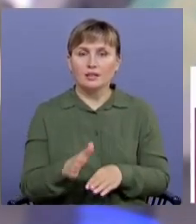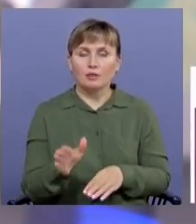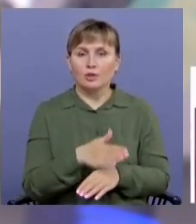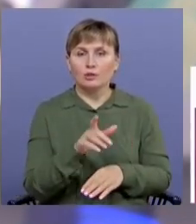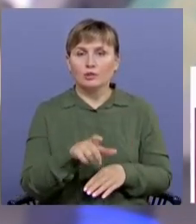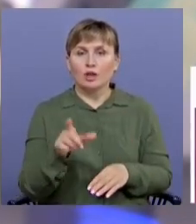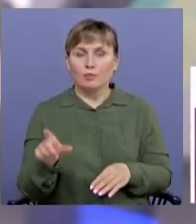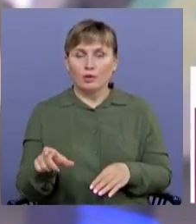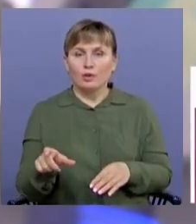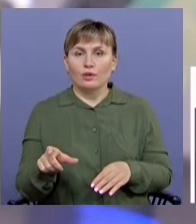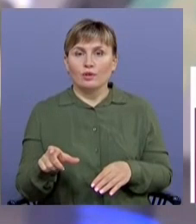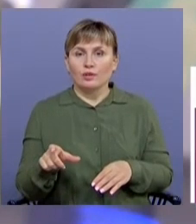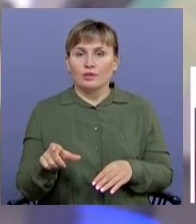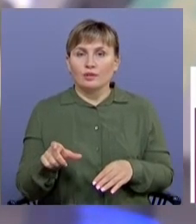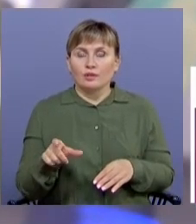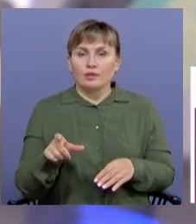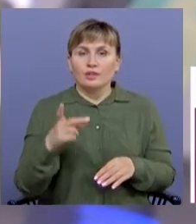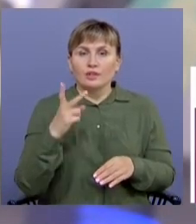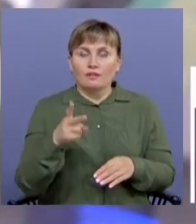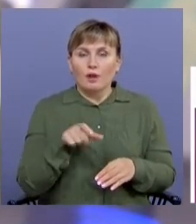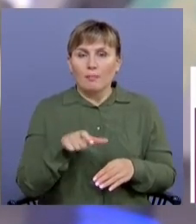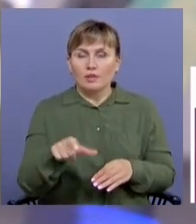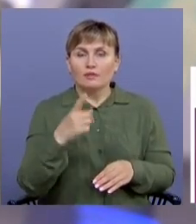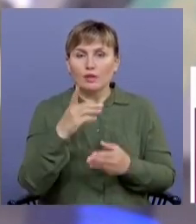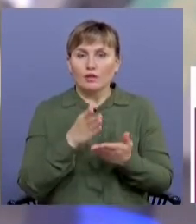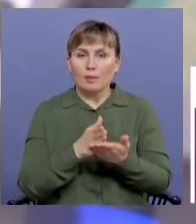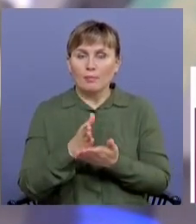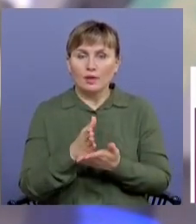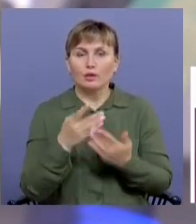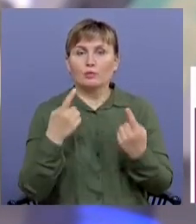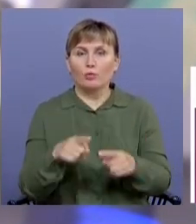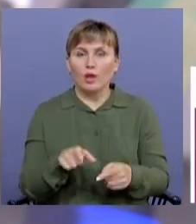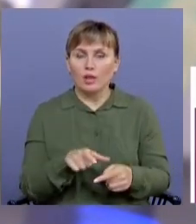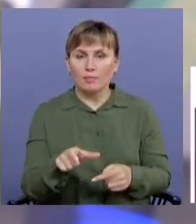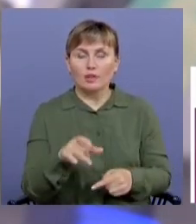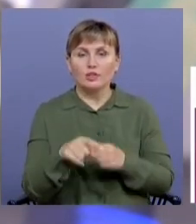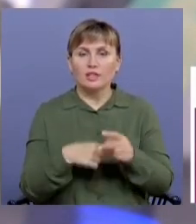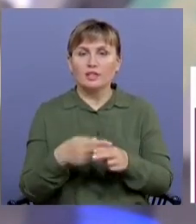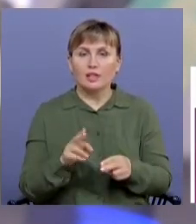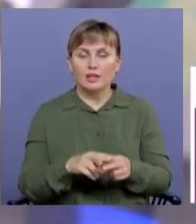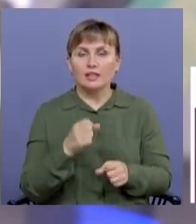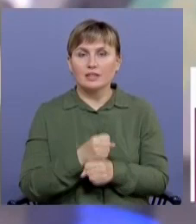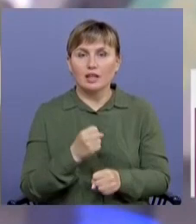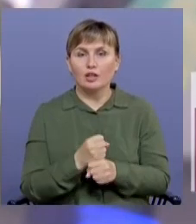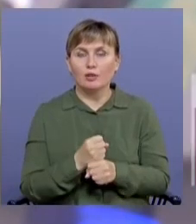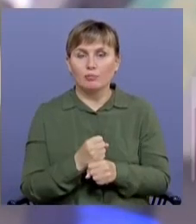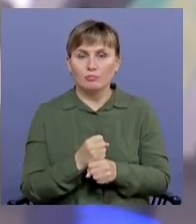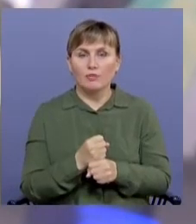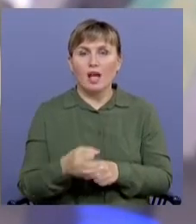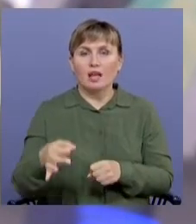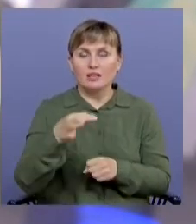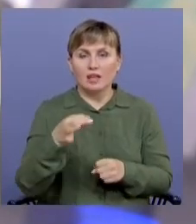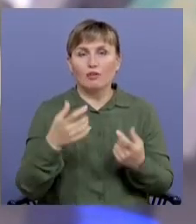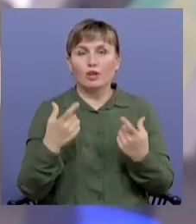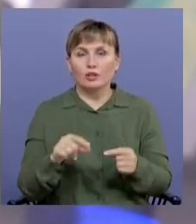собой, получается, две полосы в одно направление и в другое направление, тем самым образуем такой некий островок,